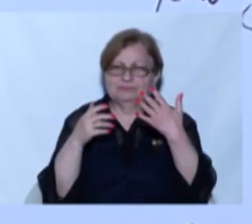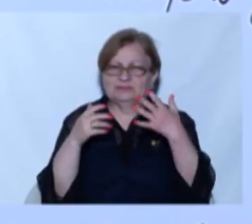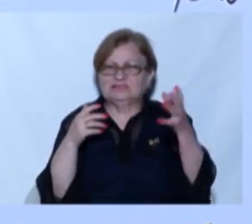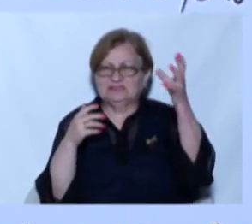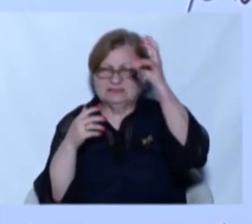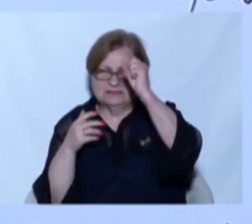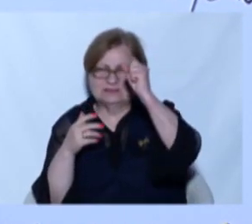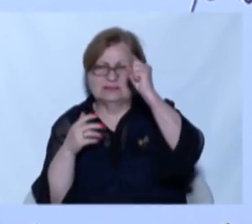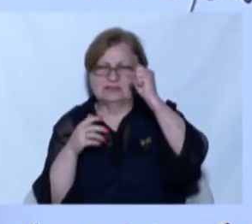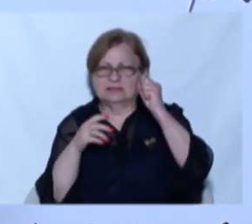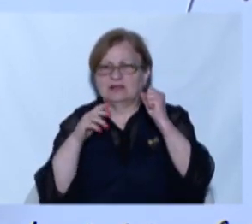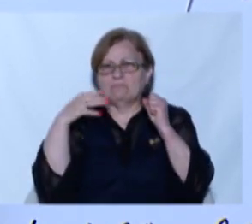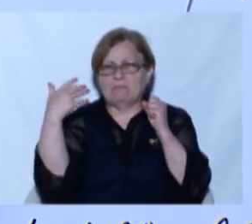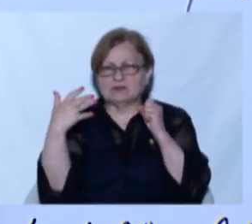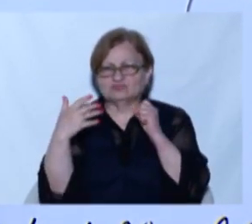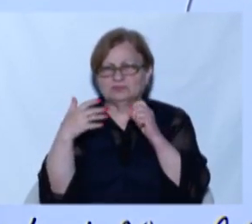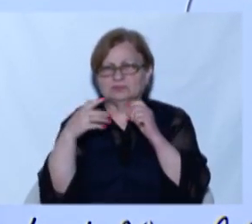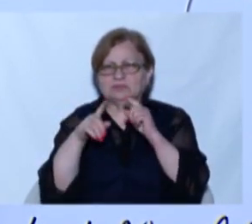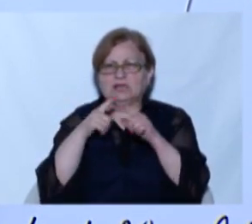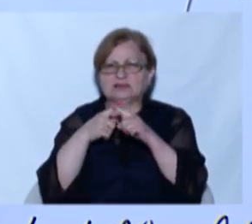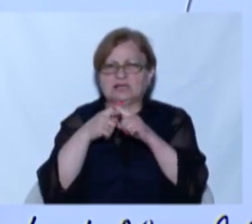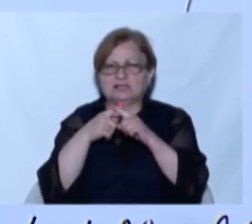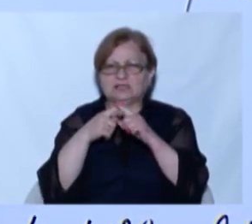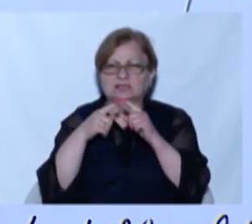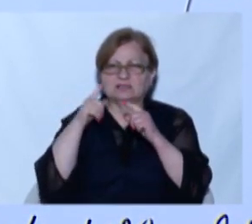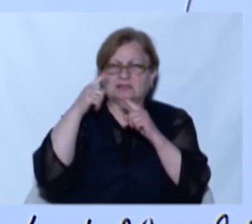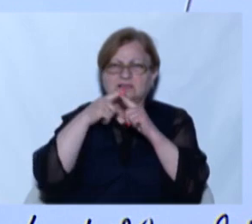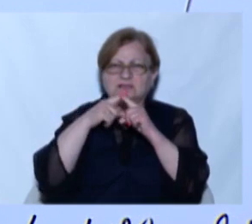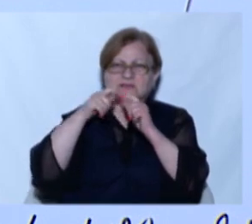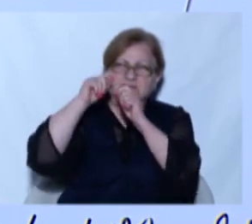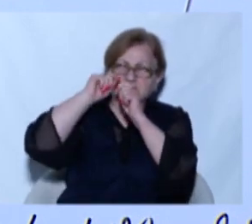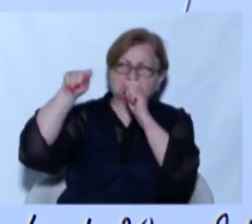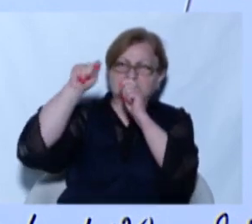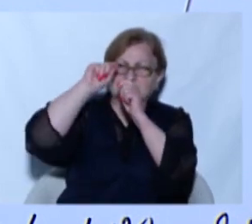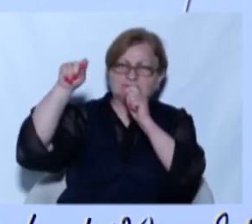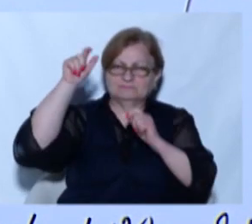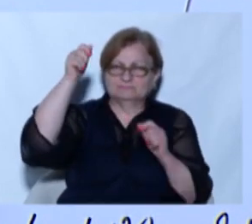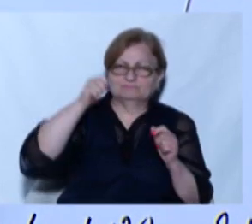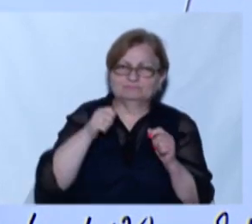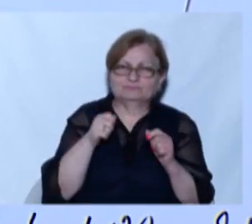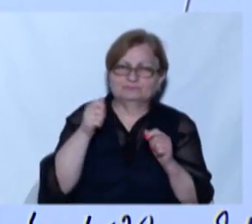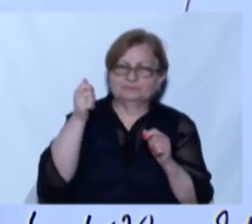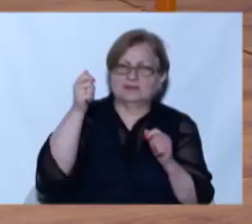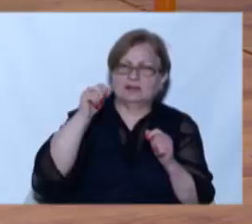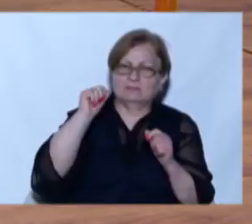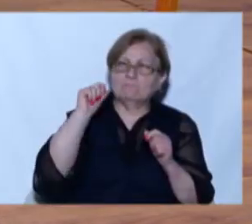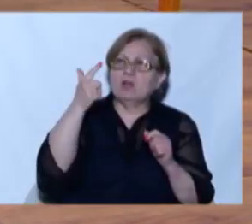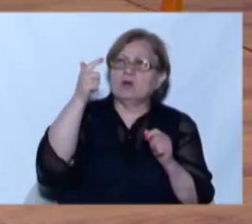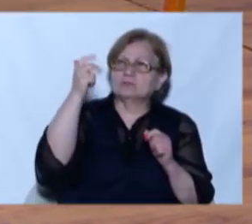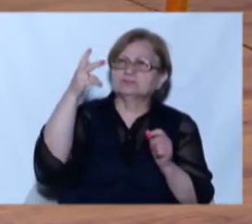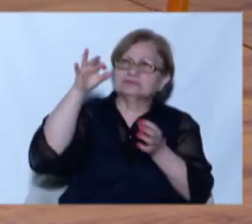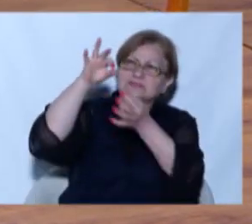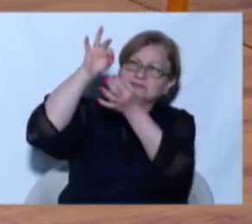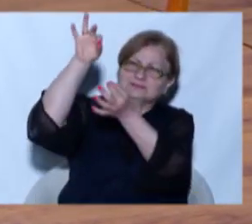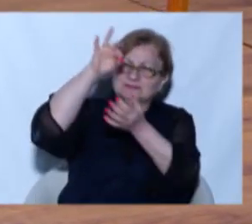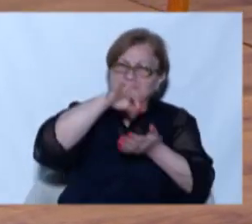ტოტზე ვარ დაკიდებული. მარჯვენი დანამიკავია და იმ დანით მაყვლის კუნძულებს ვწვდები. ავჭერი ერთი კუნძული, ავჭერი მეორე, მესამე